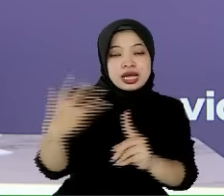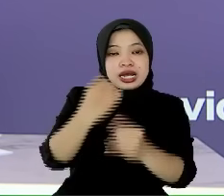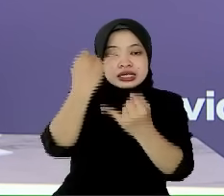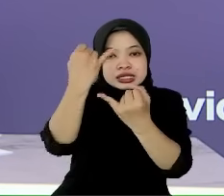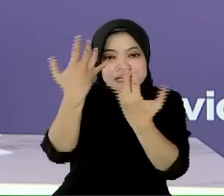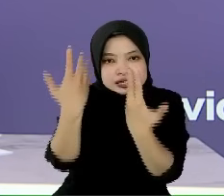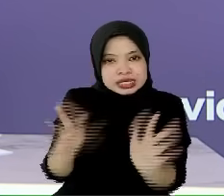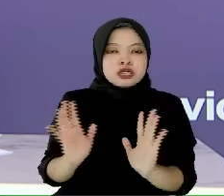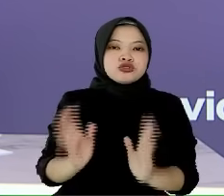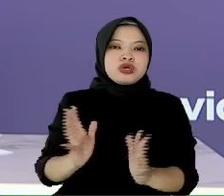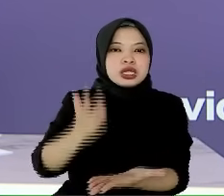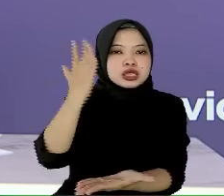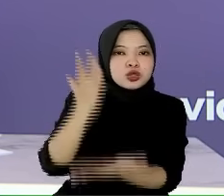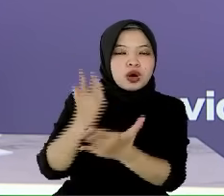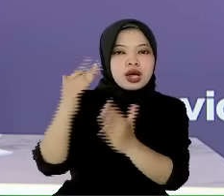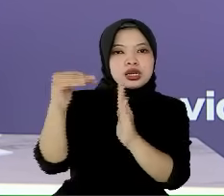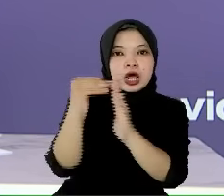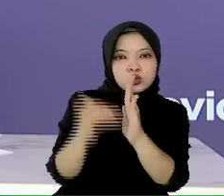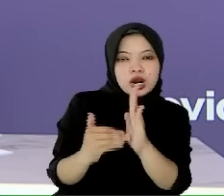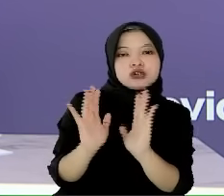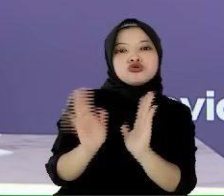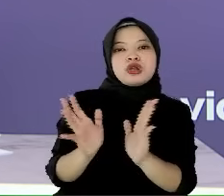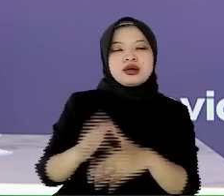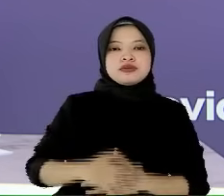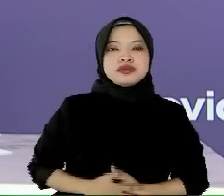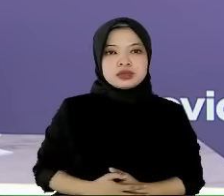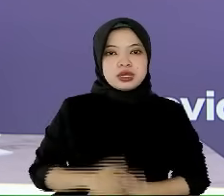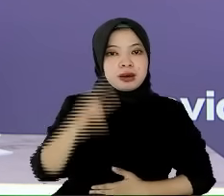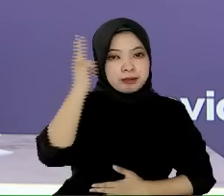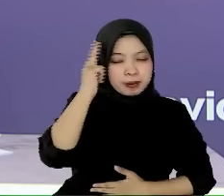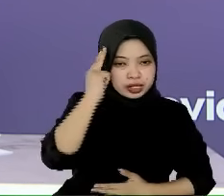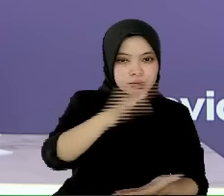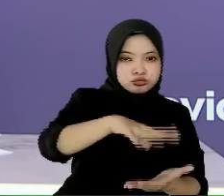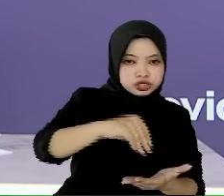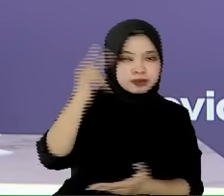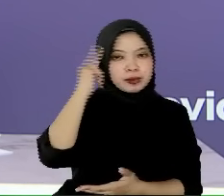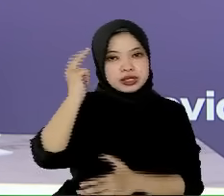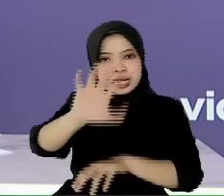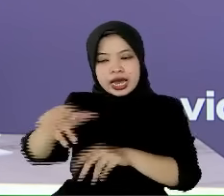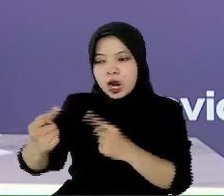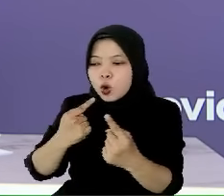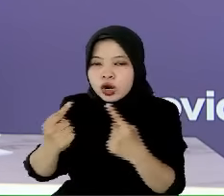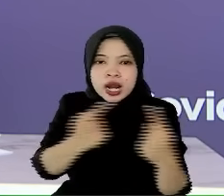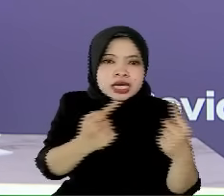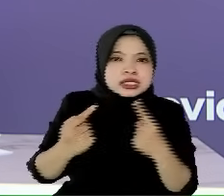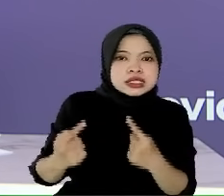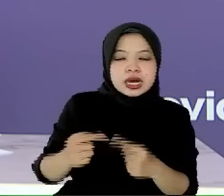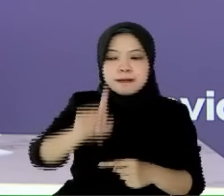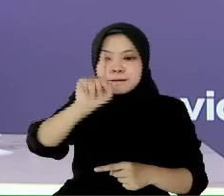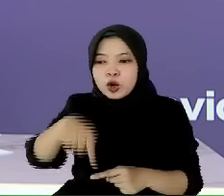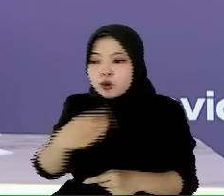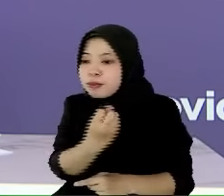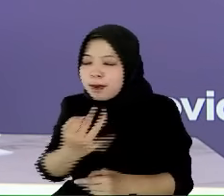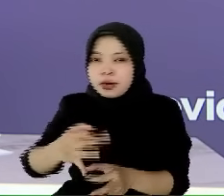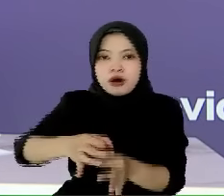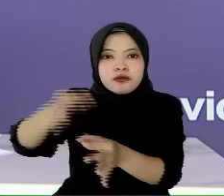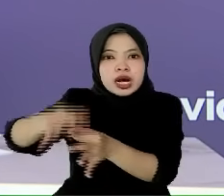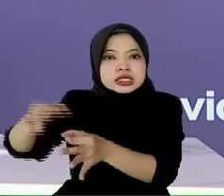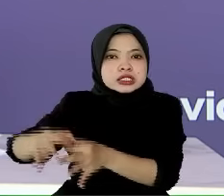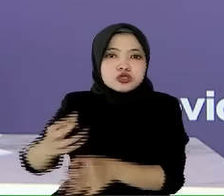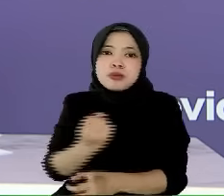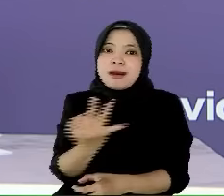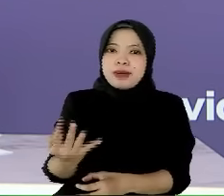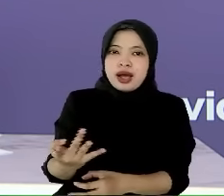target yang telah ditentukan. Koordinasi dengan pemerintah daerah terus dilakukan untuk memastikan kebutuhan vaksin dapat